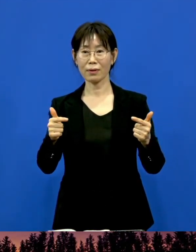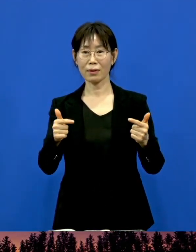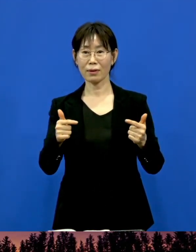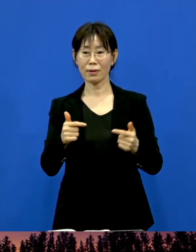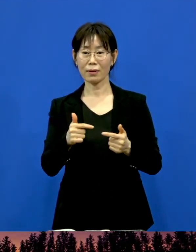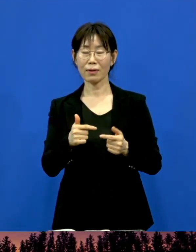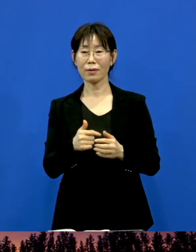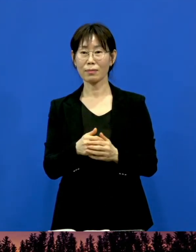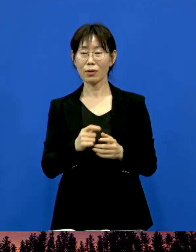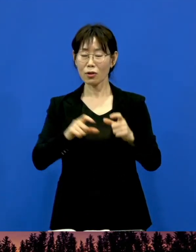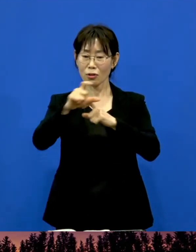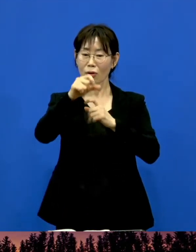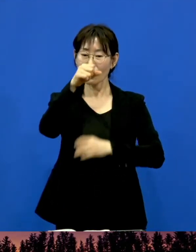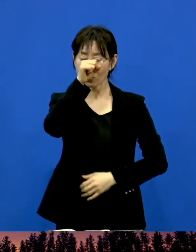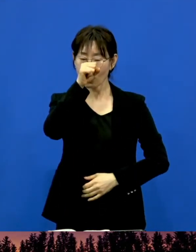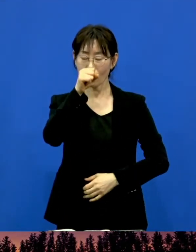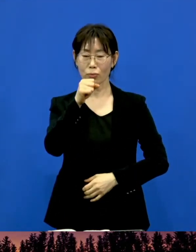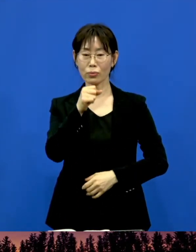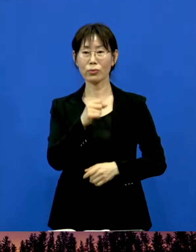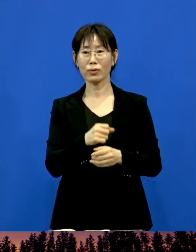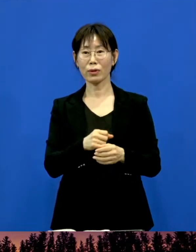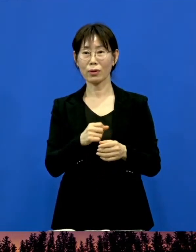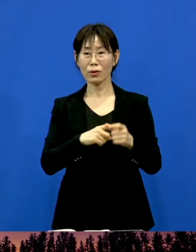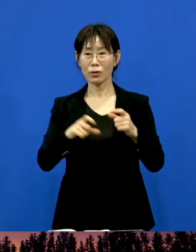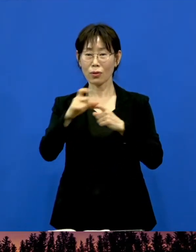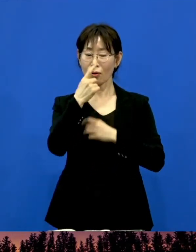만드는 이게